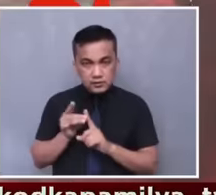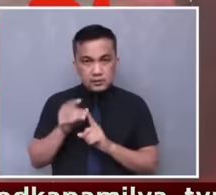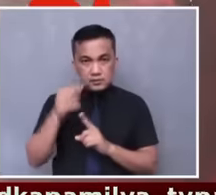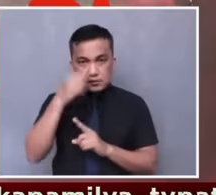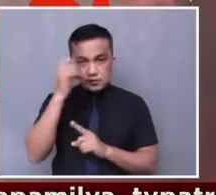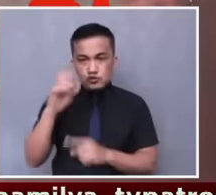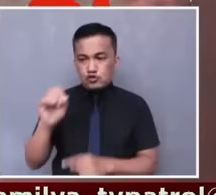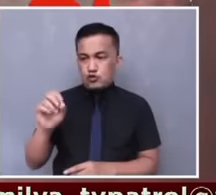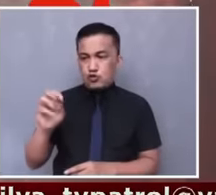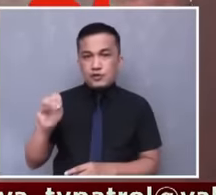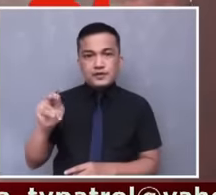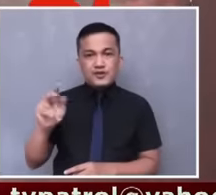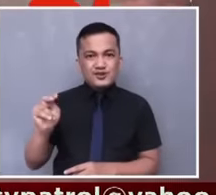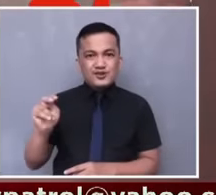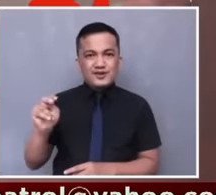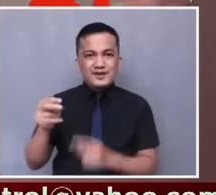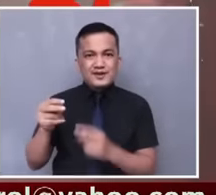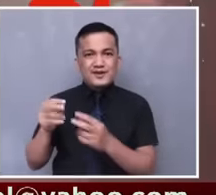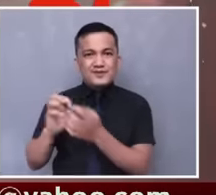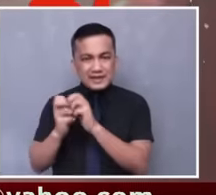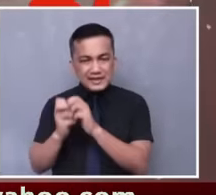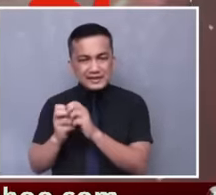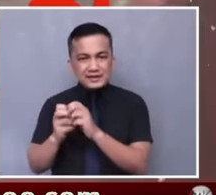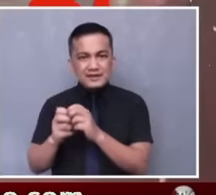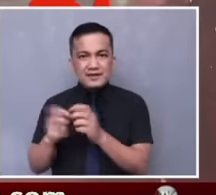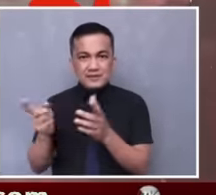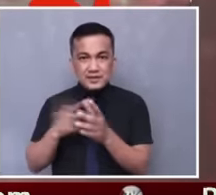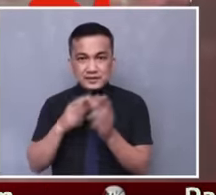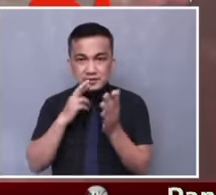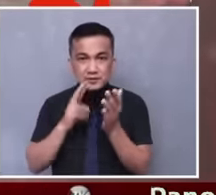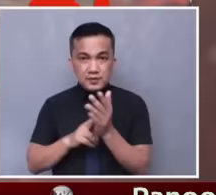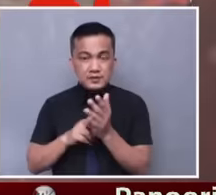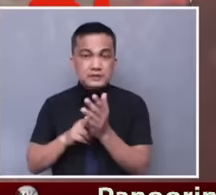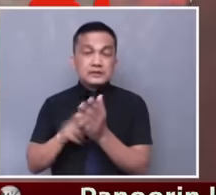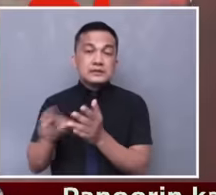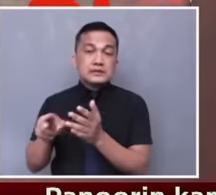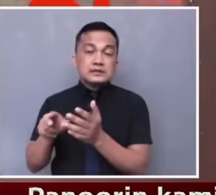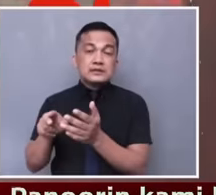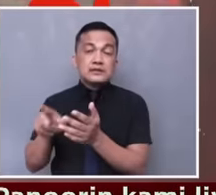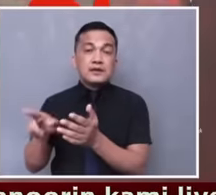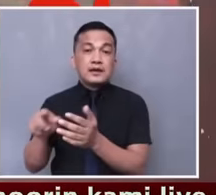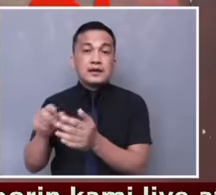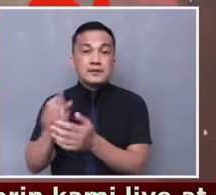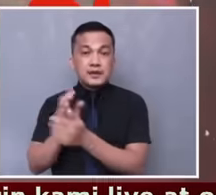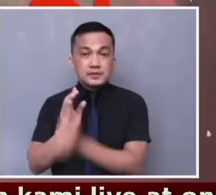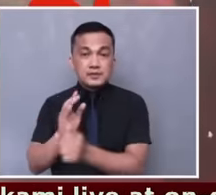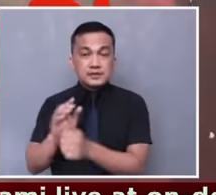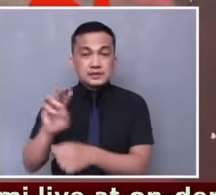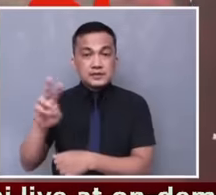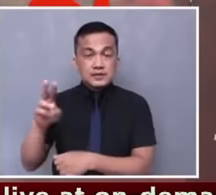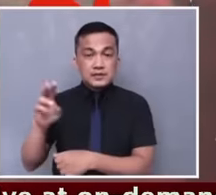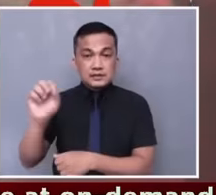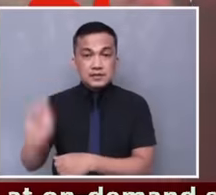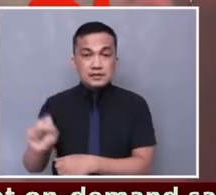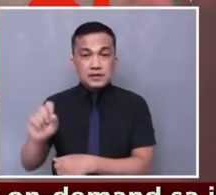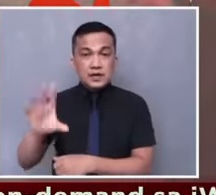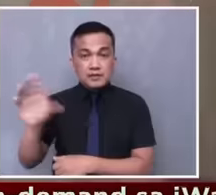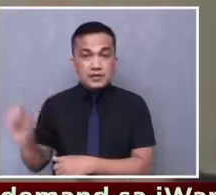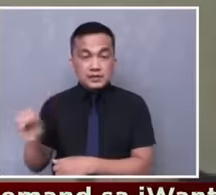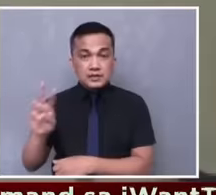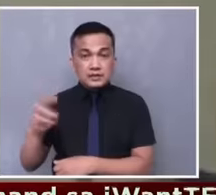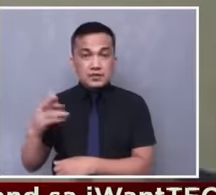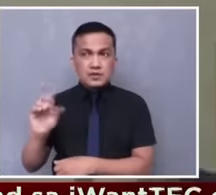Omicron variant. Naunang inireport ng mga eksperto ng South Africa sa World Health Organization noong November